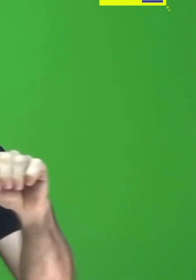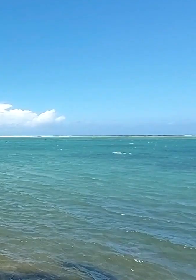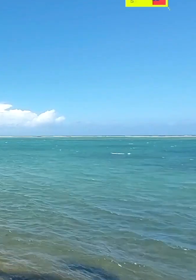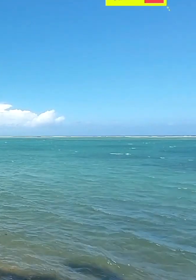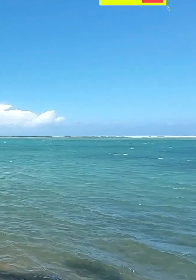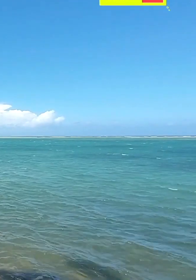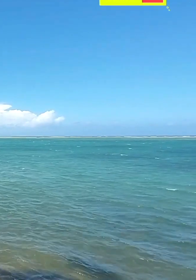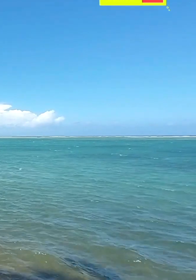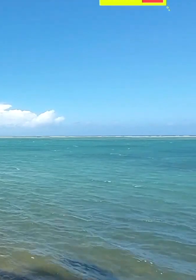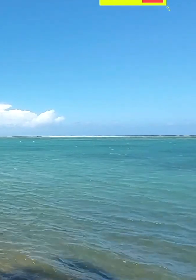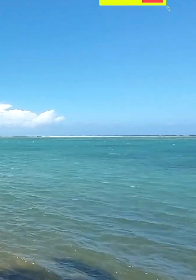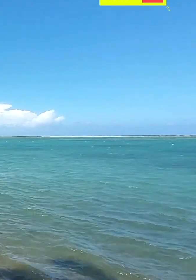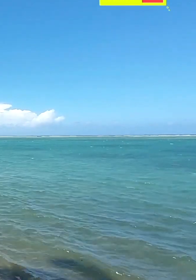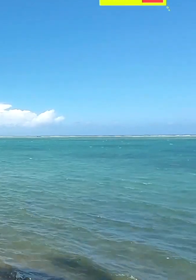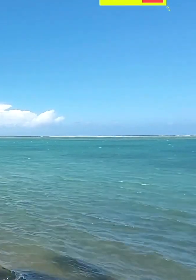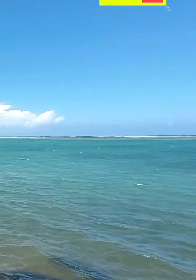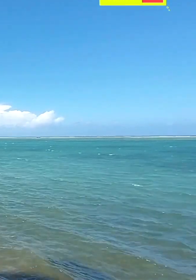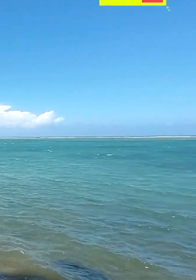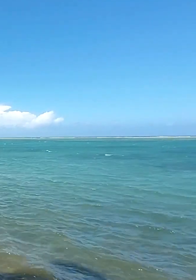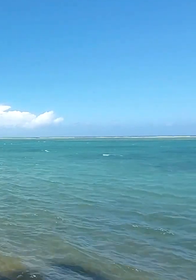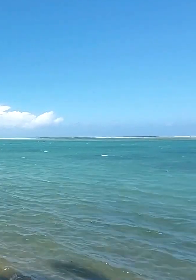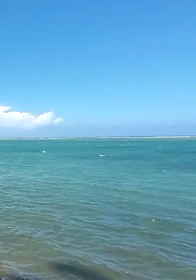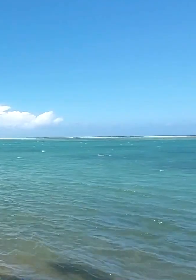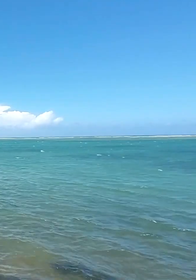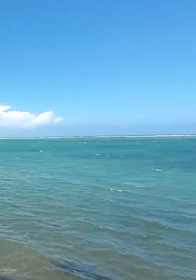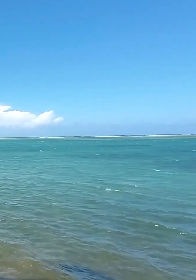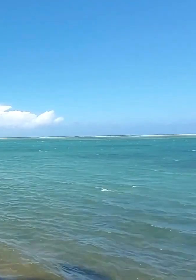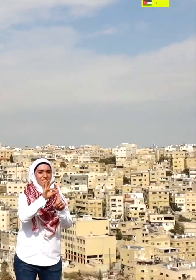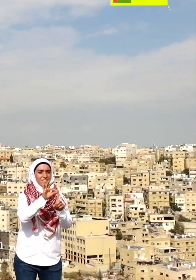limits. By reaching our